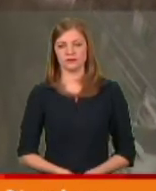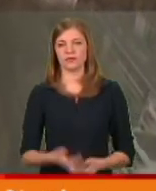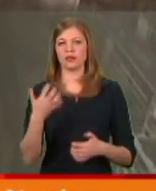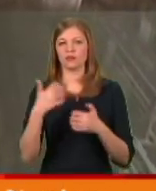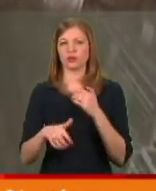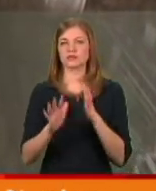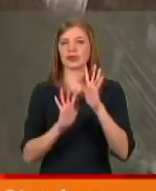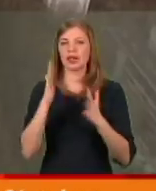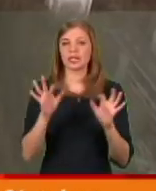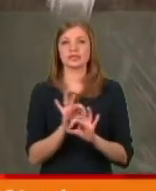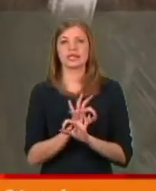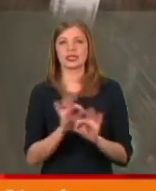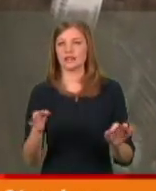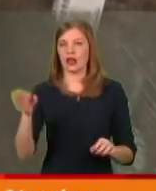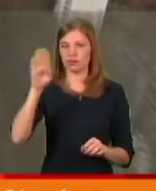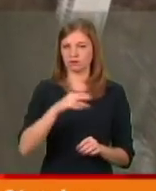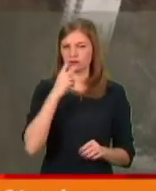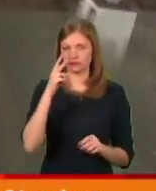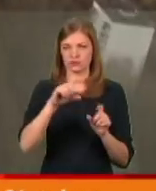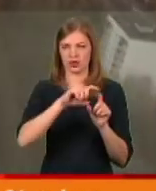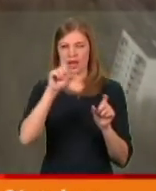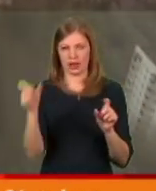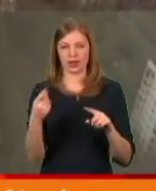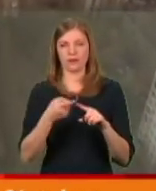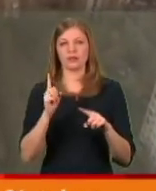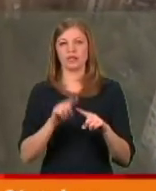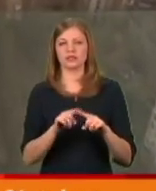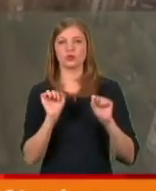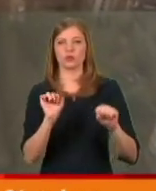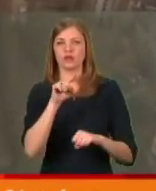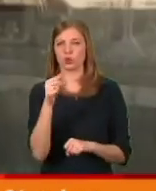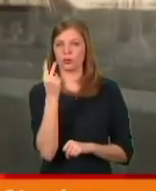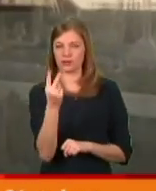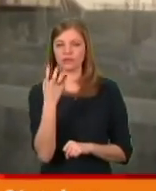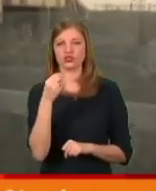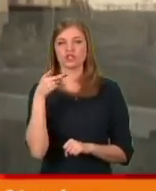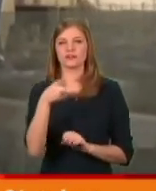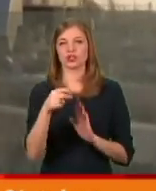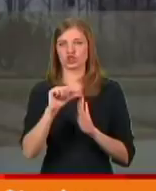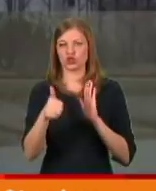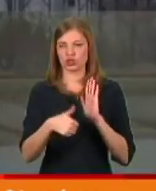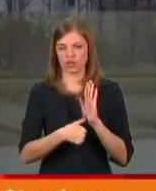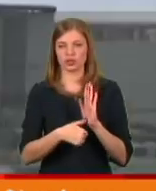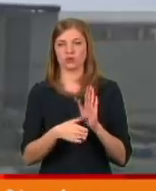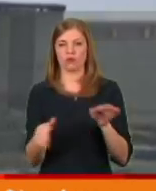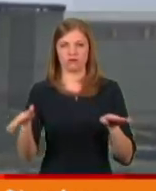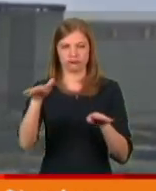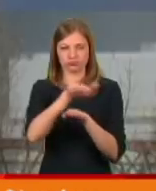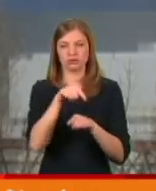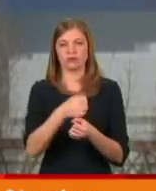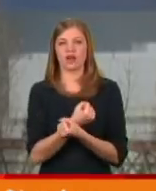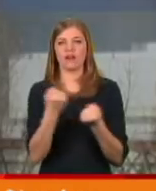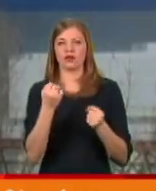Посеред лісу ідеальним пагорбом височіє арка. Це об'єкт укриття 2, яким ще 2016-го накрили